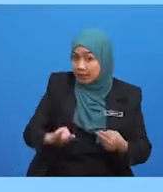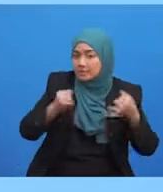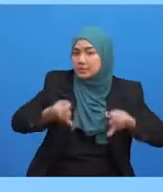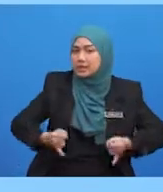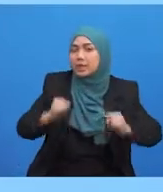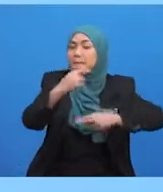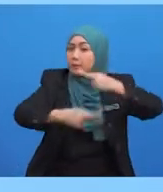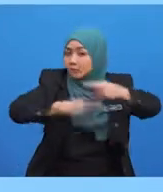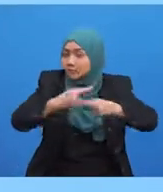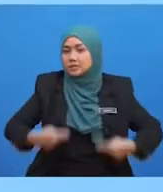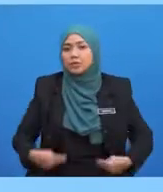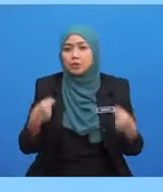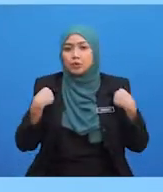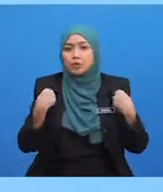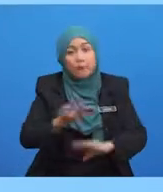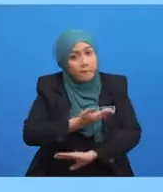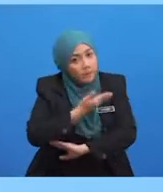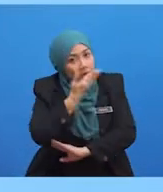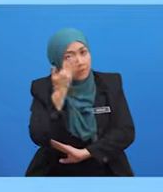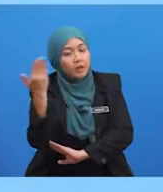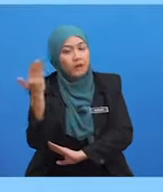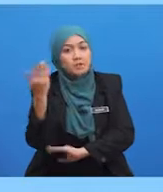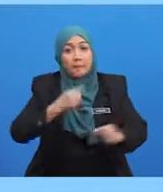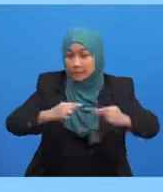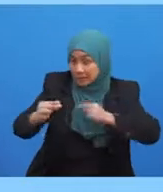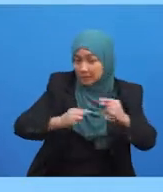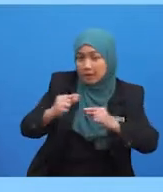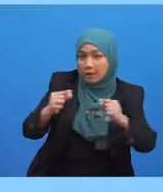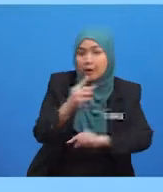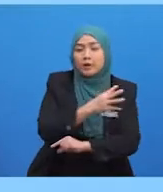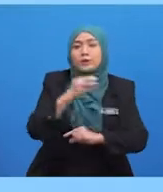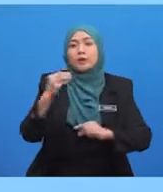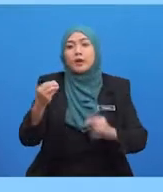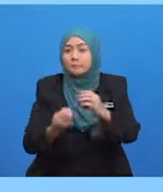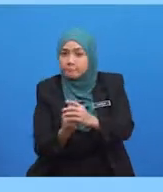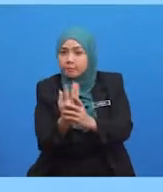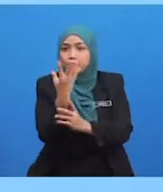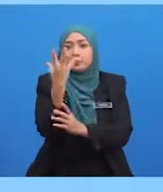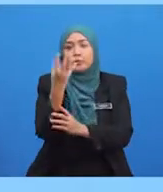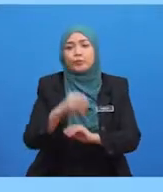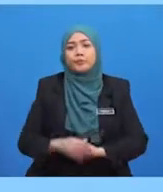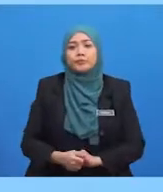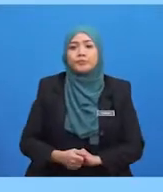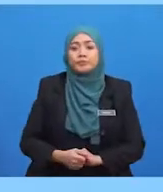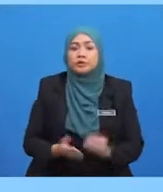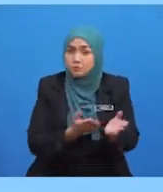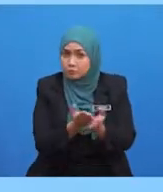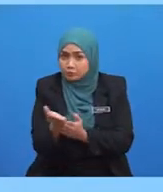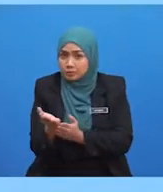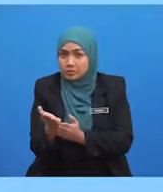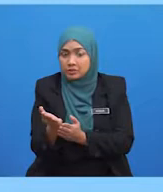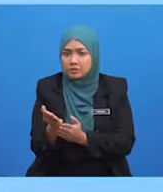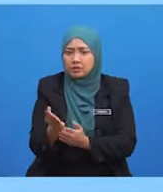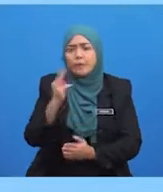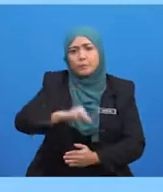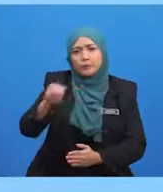proses hidup seperti bernafas, bergerak dan bertumbuh. Seterusnya,